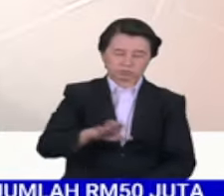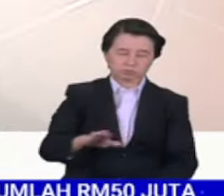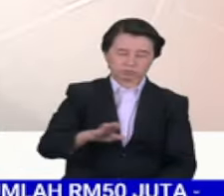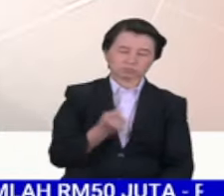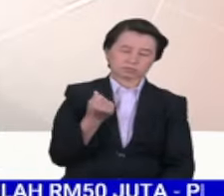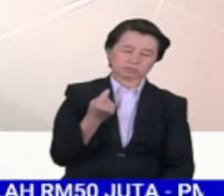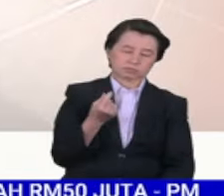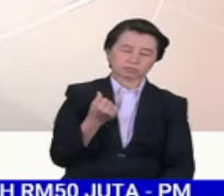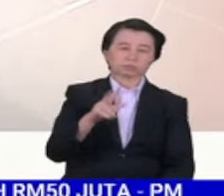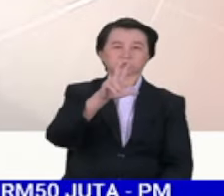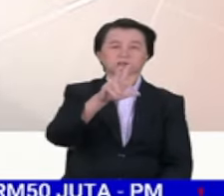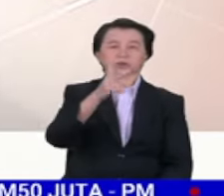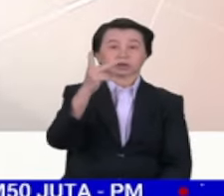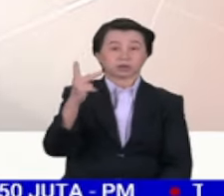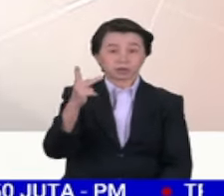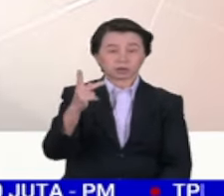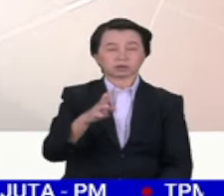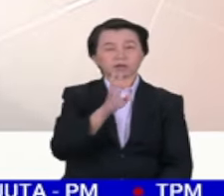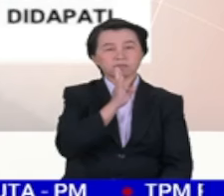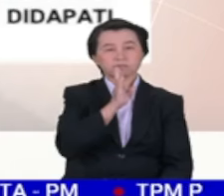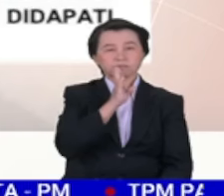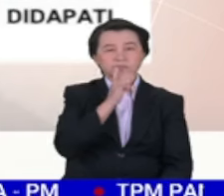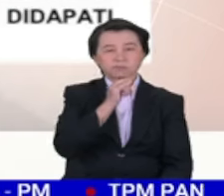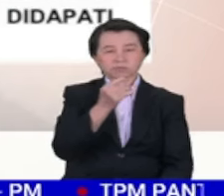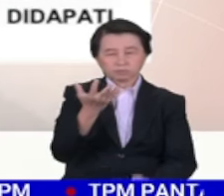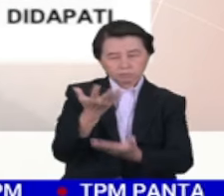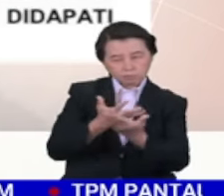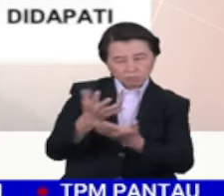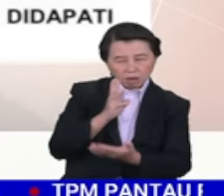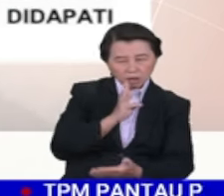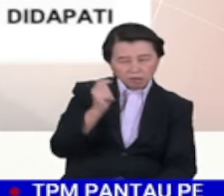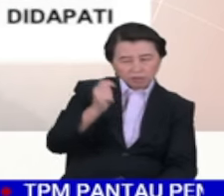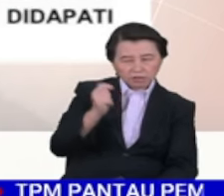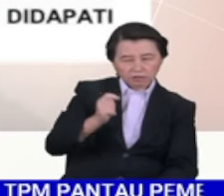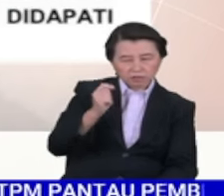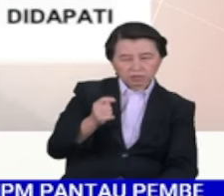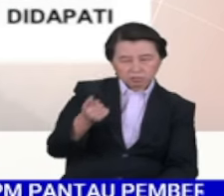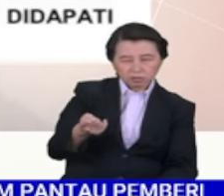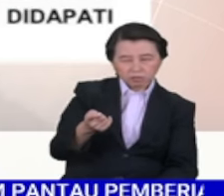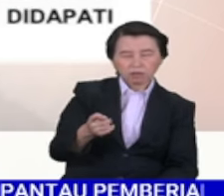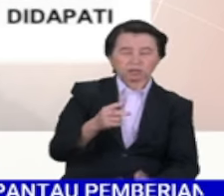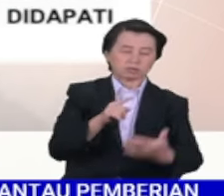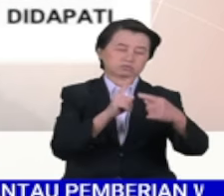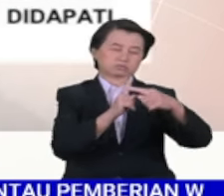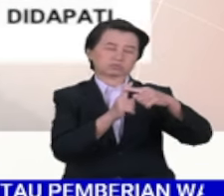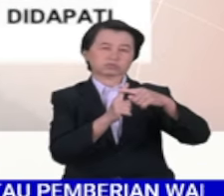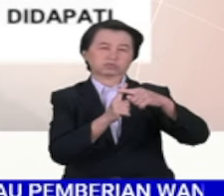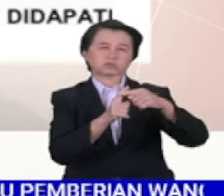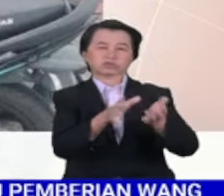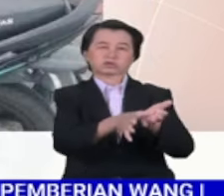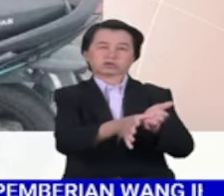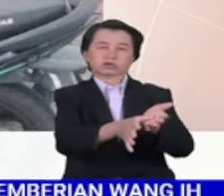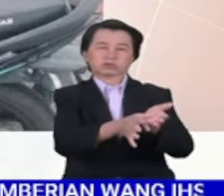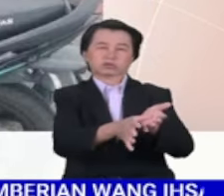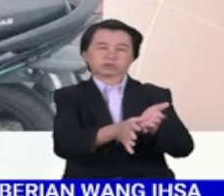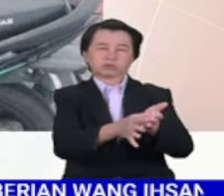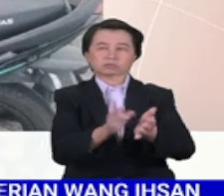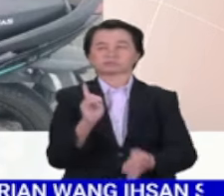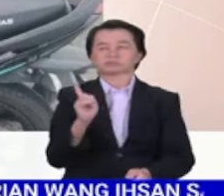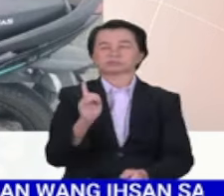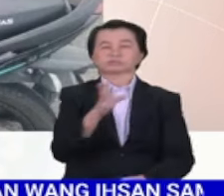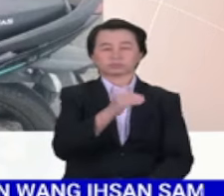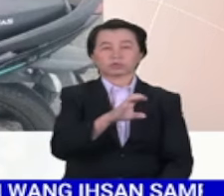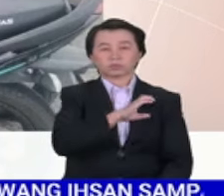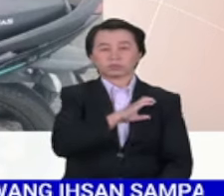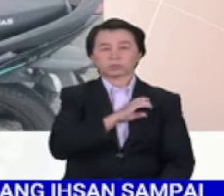menilai 3000 Ringgit katanya hasil saringan awal iconching ke semua suspek didapati positif dada dalam Peri itu